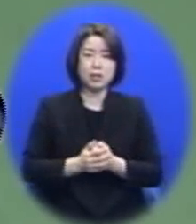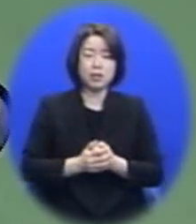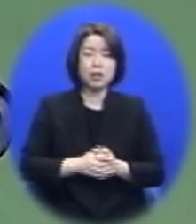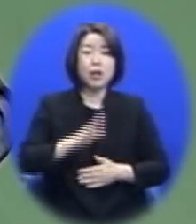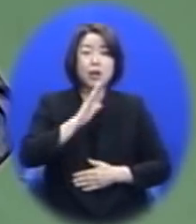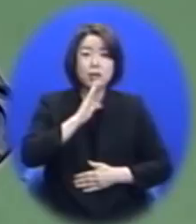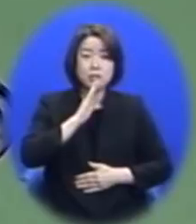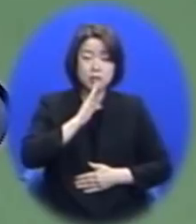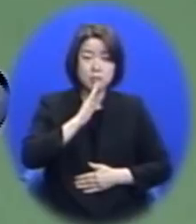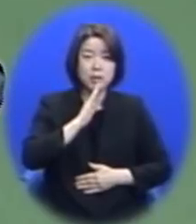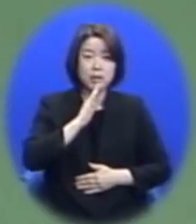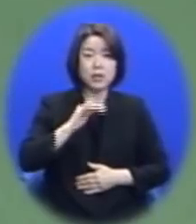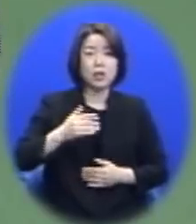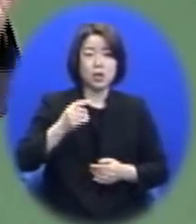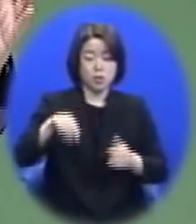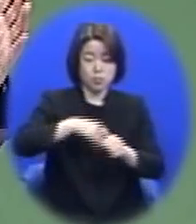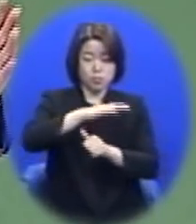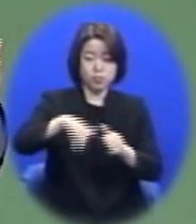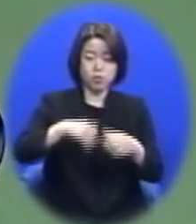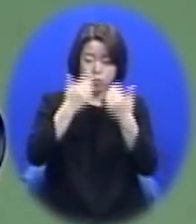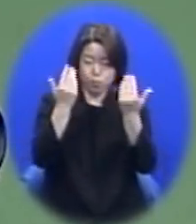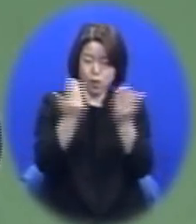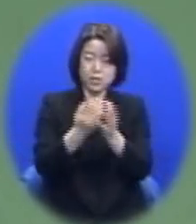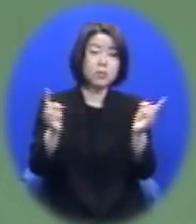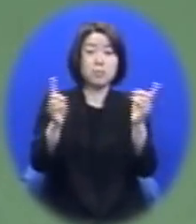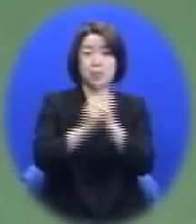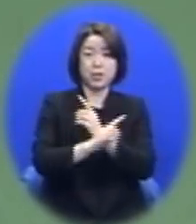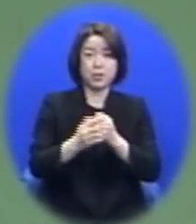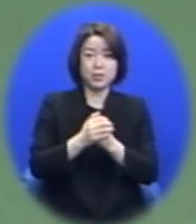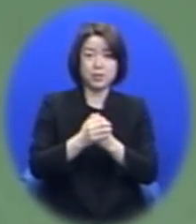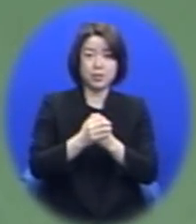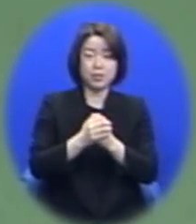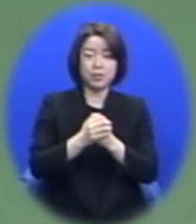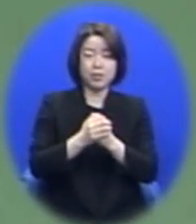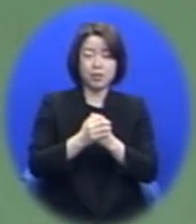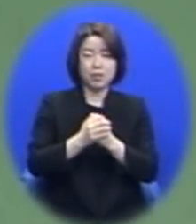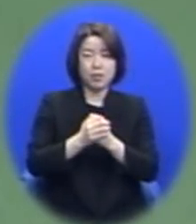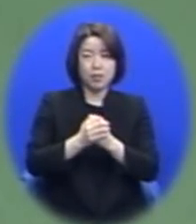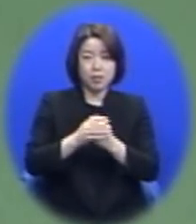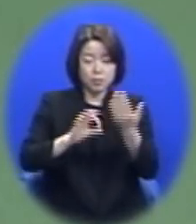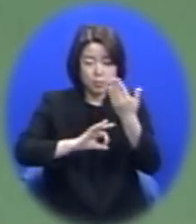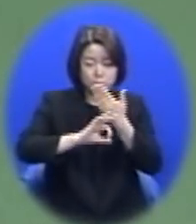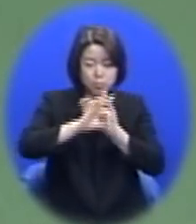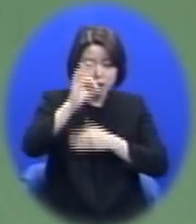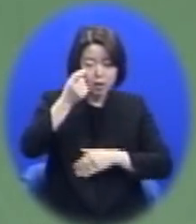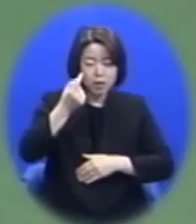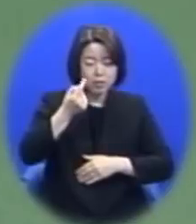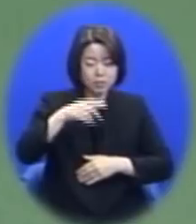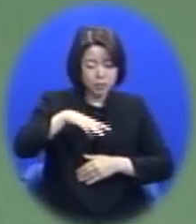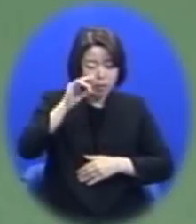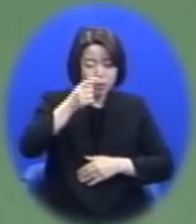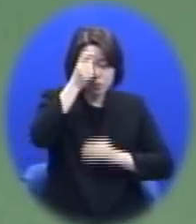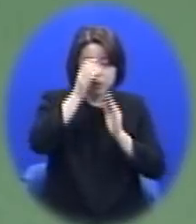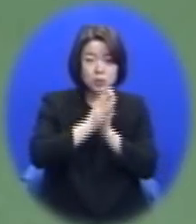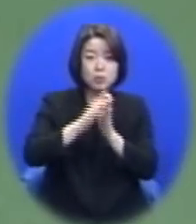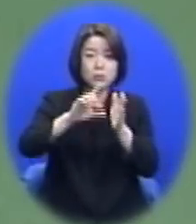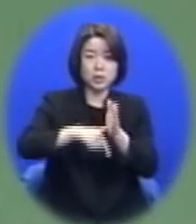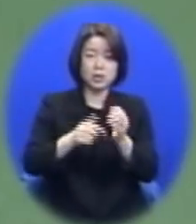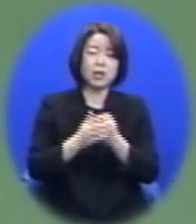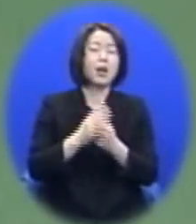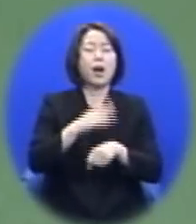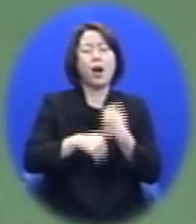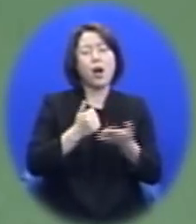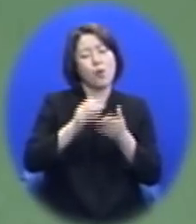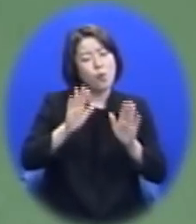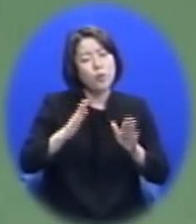정말 분위기가 완전히 달라졌어요. 그 이른 아침 첫 기도 시간에 하나님, 오늘 나를 좀